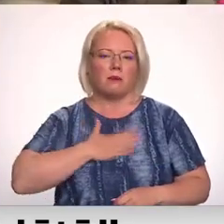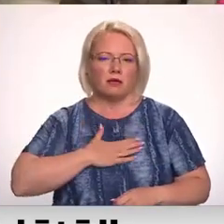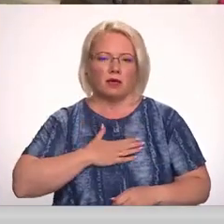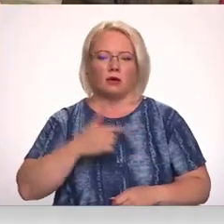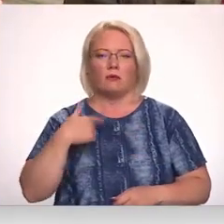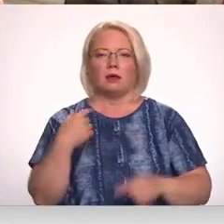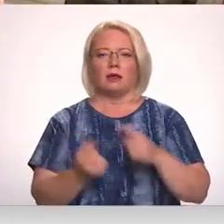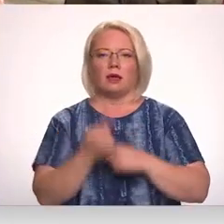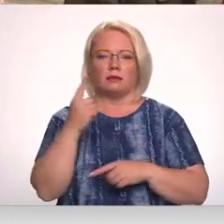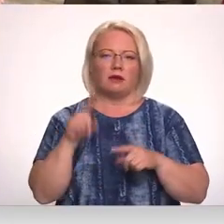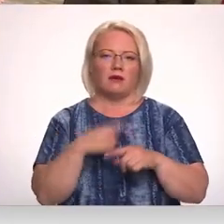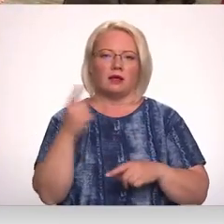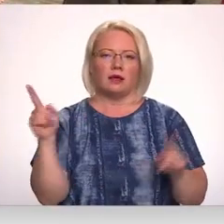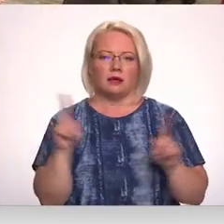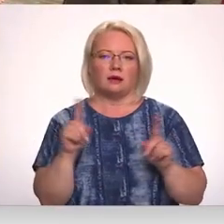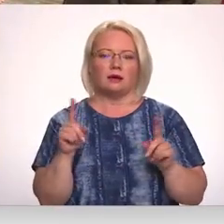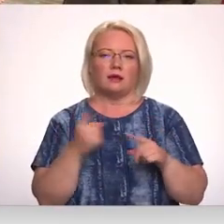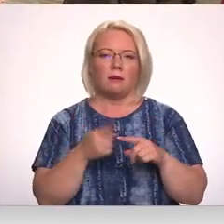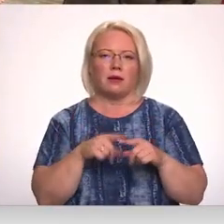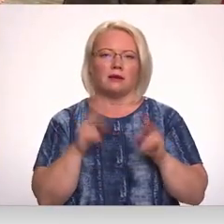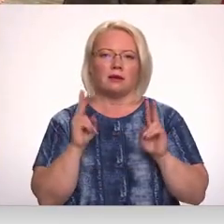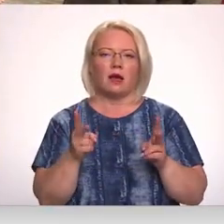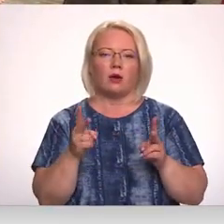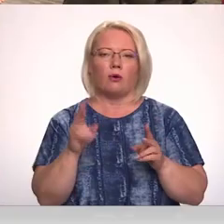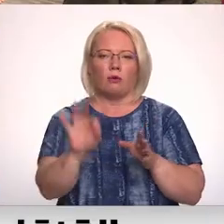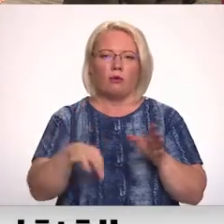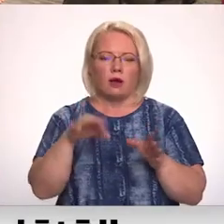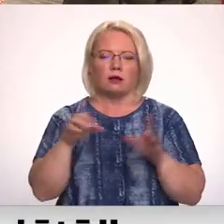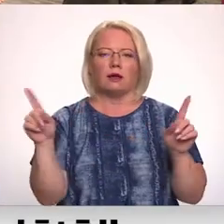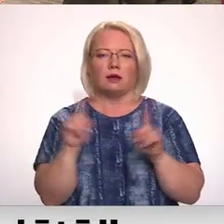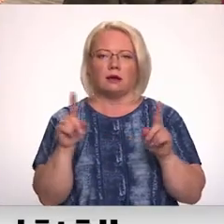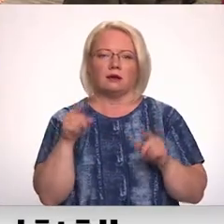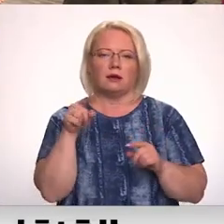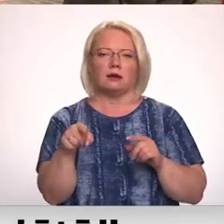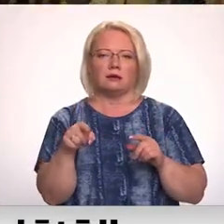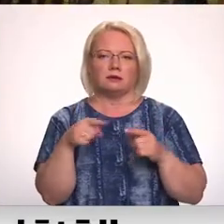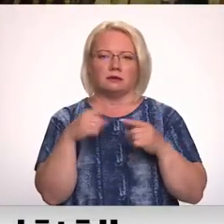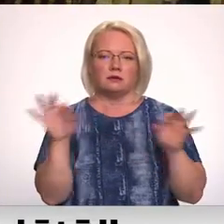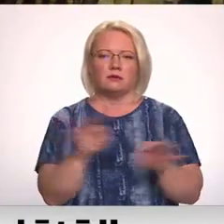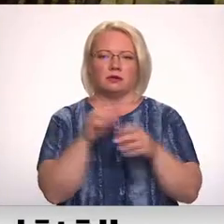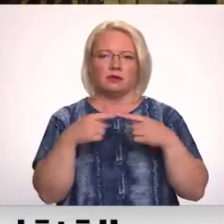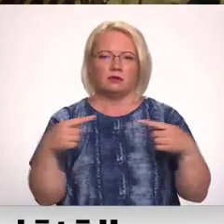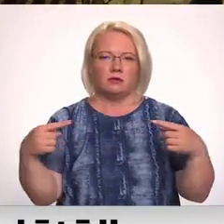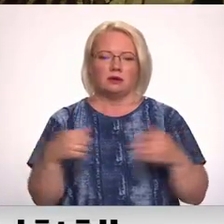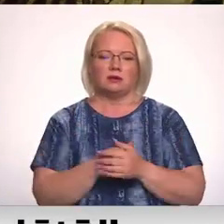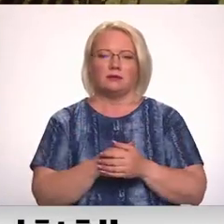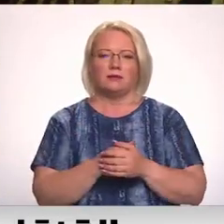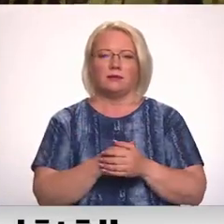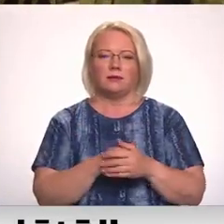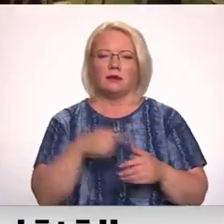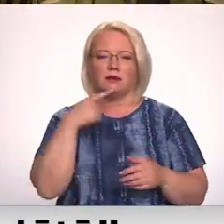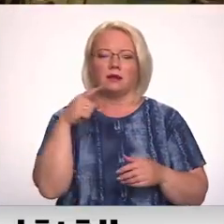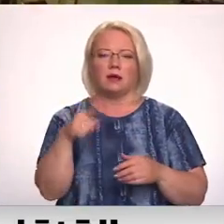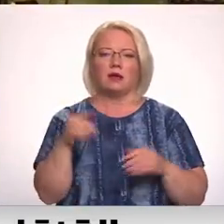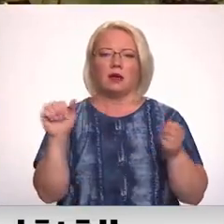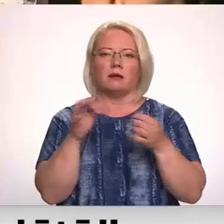mans iemesls bija tāpēc, ka kokle ir tavs instruments. Šodien klausītāju vidū ir gan Brīvdabas